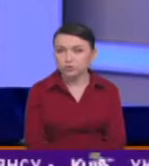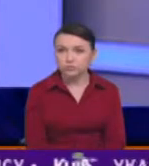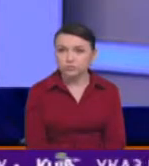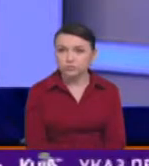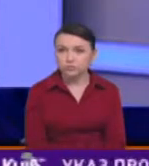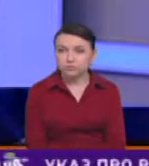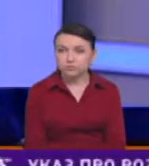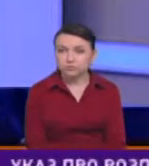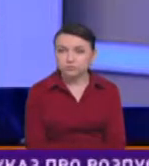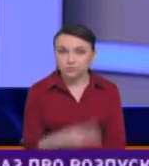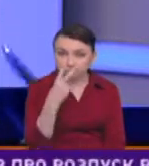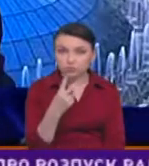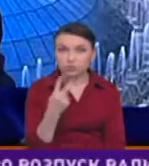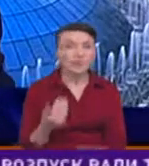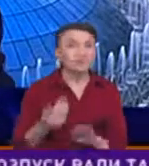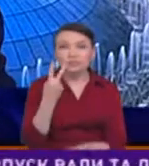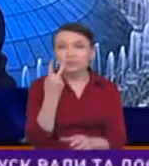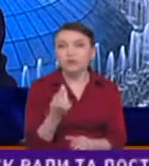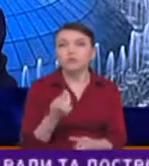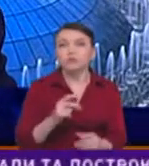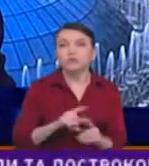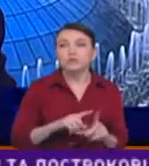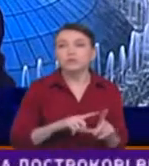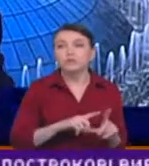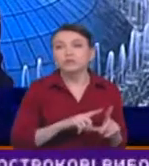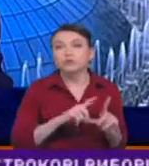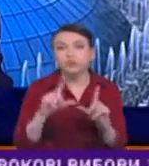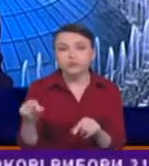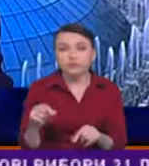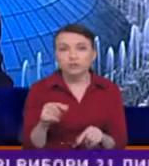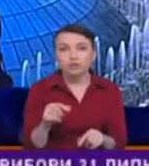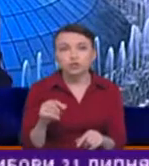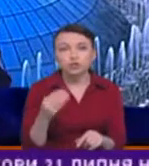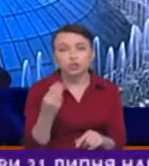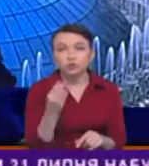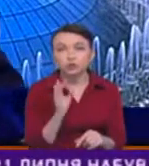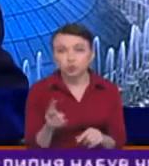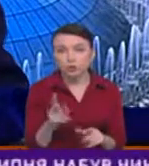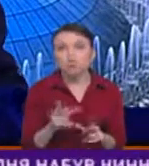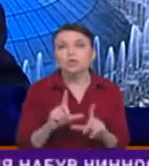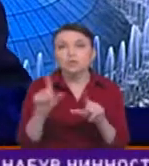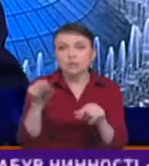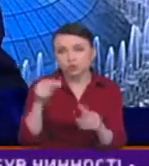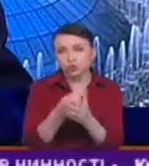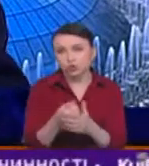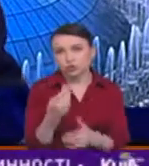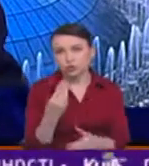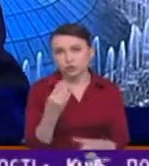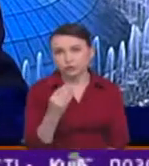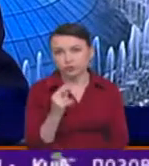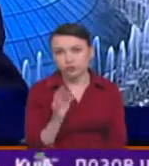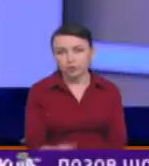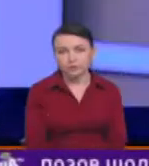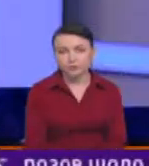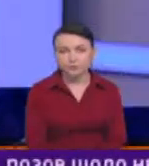він же ж, бачите, він за два дні до відставки Шевчука і їздив до Богдан, до Шевчука. Яка різниця? Ви для того, щоб Конституційний суд